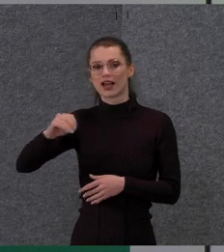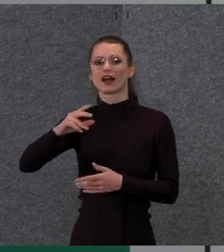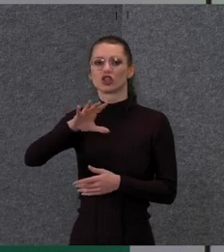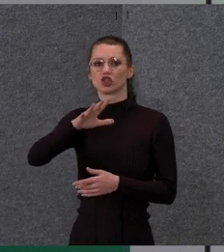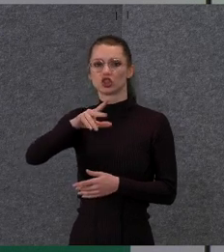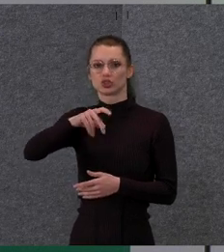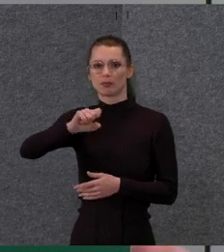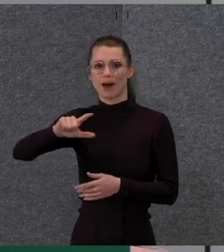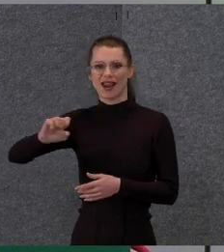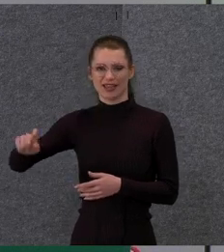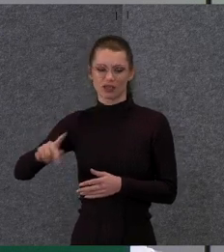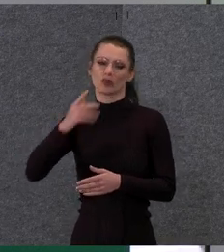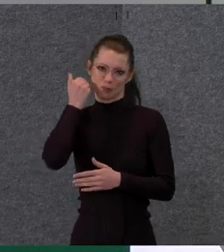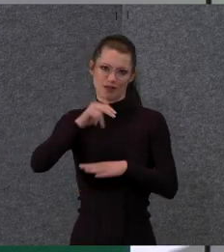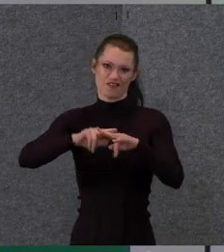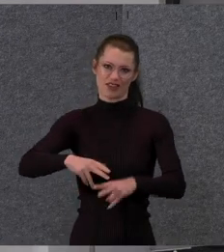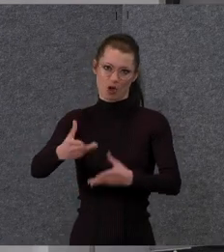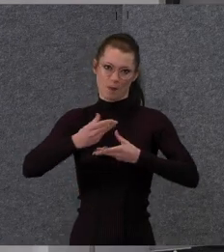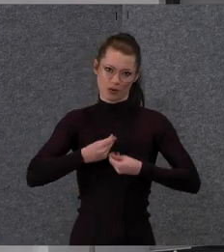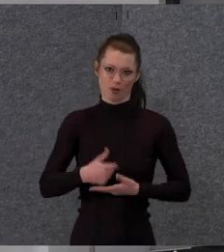Vertrauen. Vielen Dank.